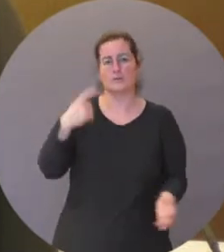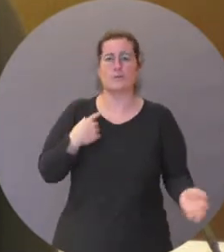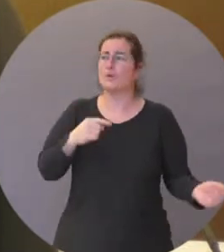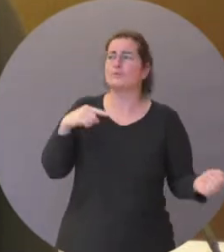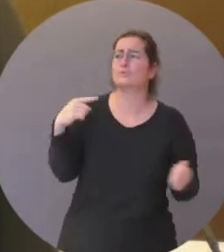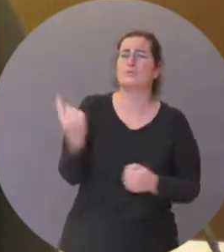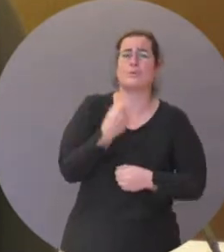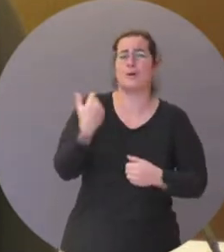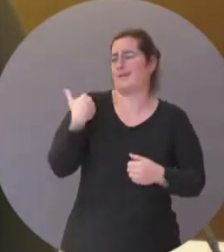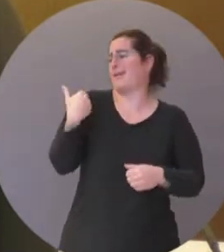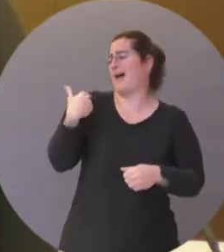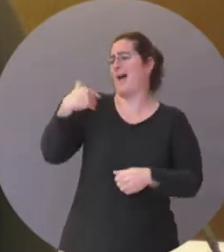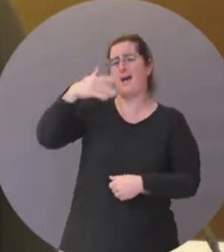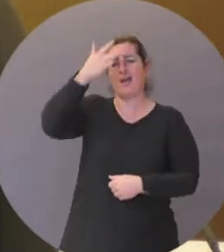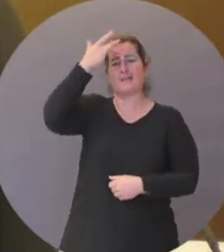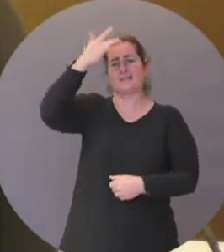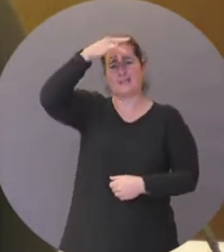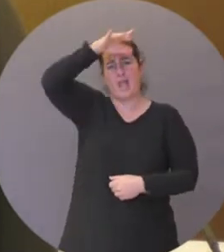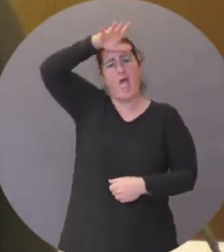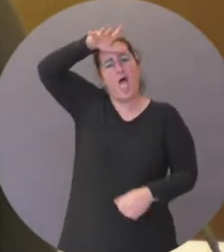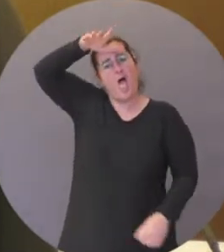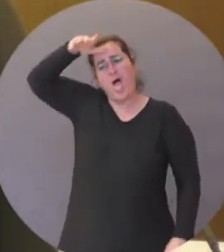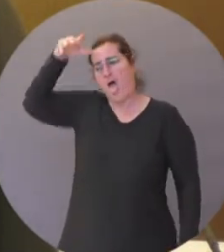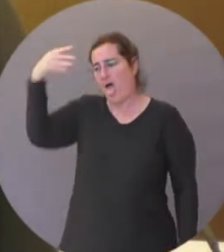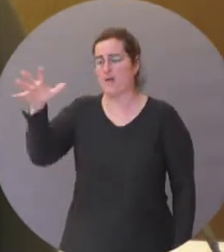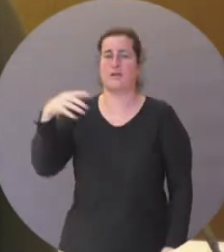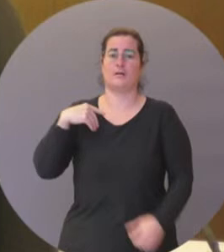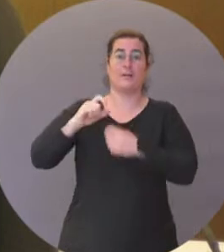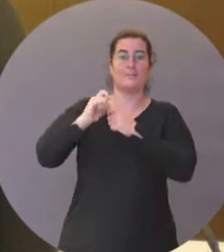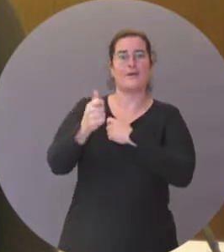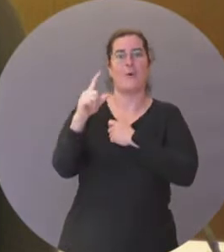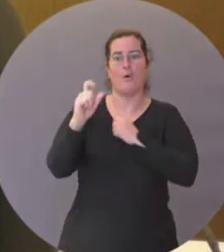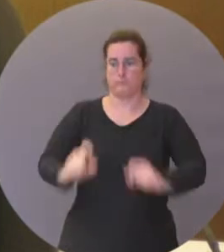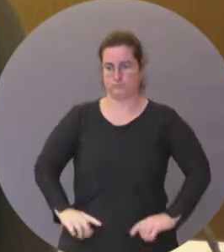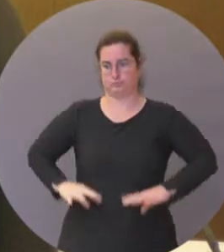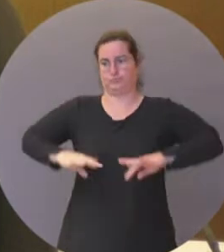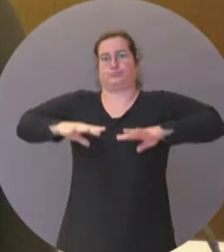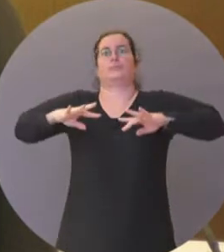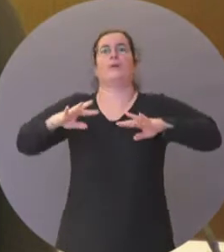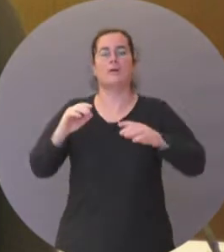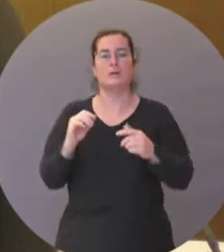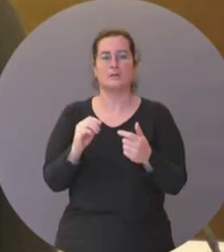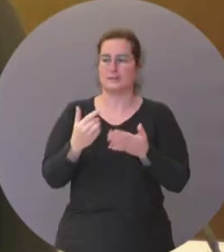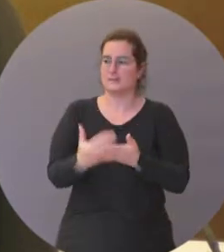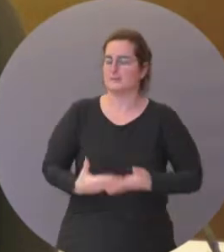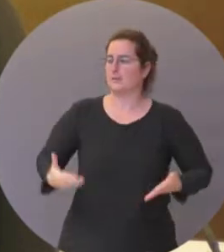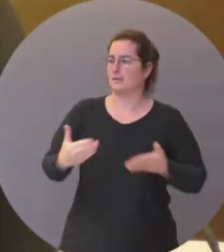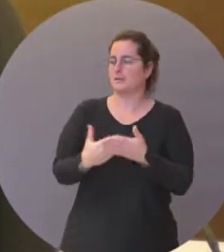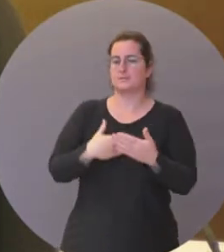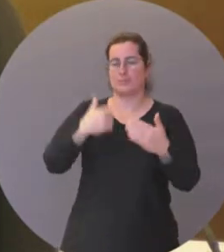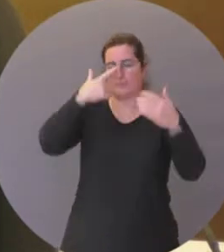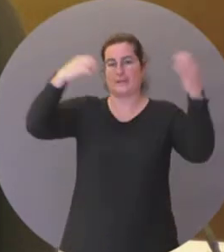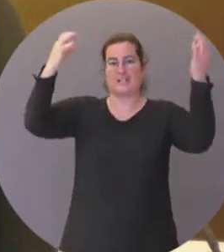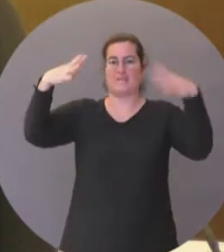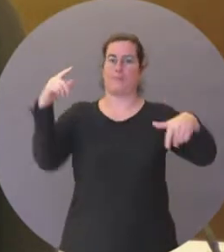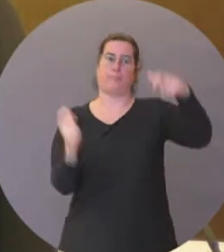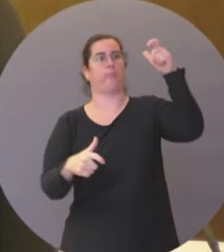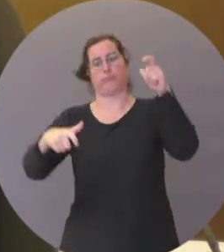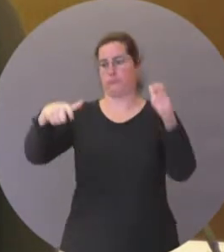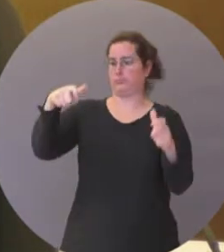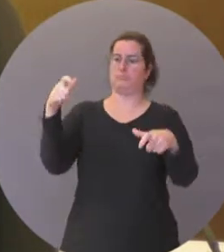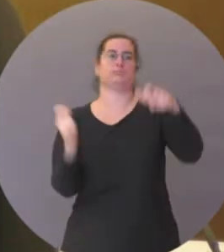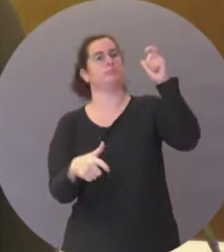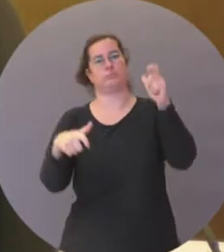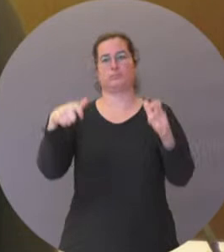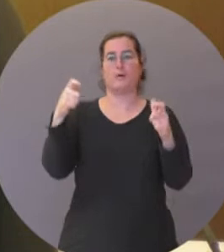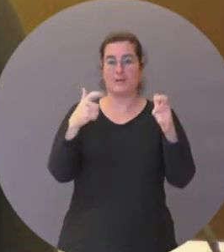la canicule on a tous vécu les inondations on a tous vécu ces situations climatiques qui sont de